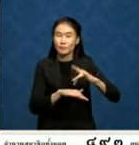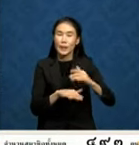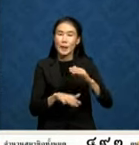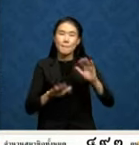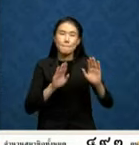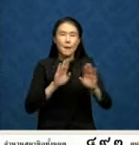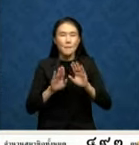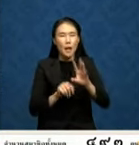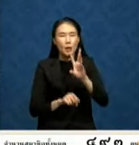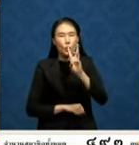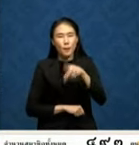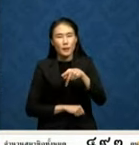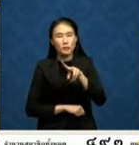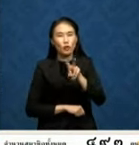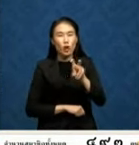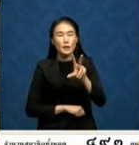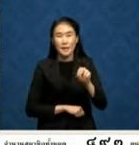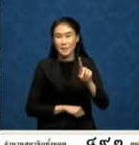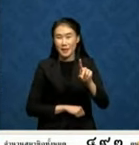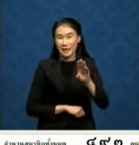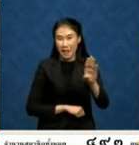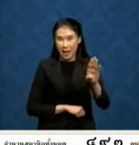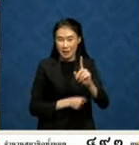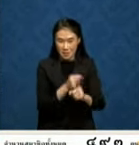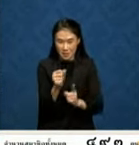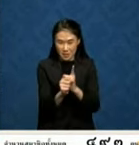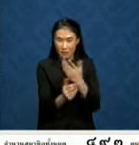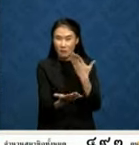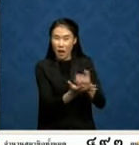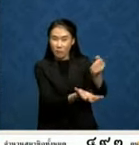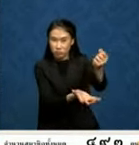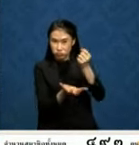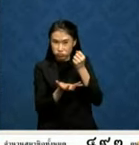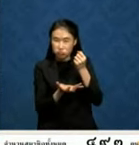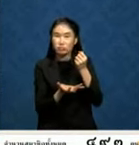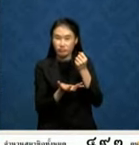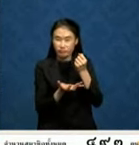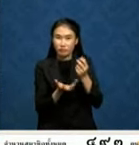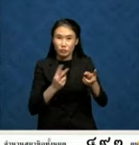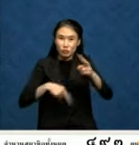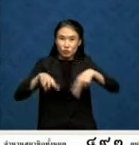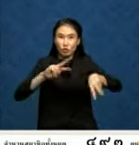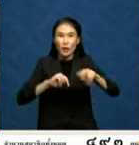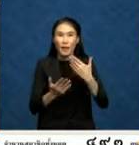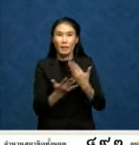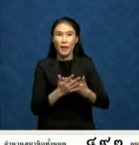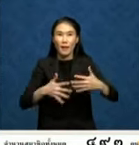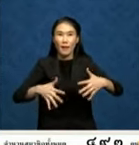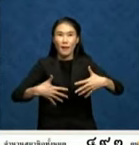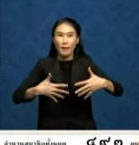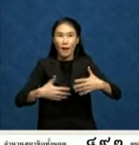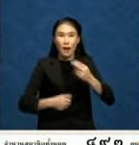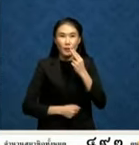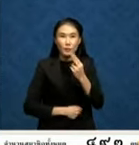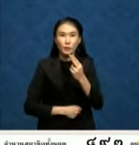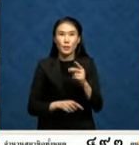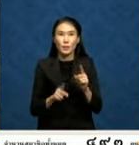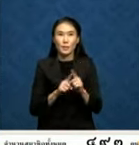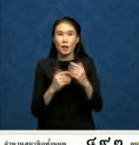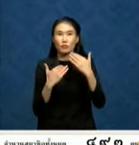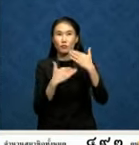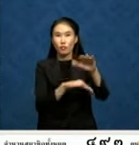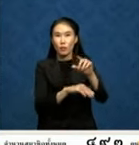ณ 6,231 ล้านบาทต่อปีกำกับการนำส่งรายได้จากการส่งออก